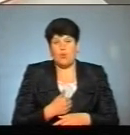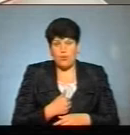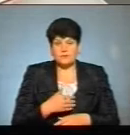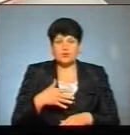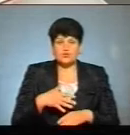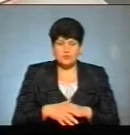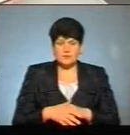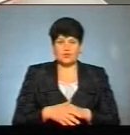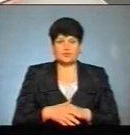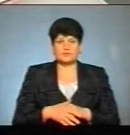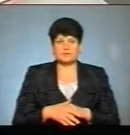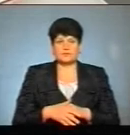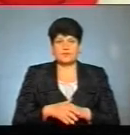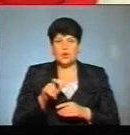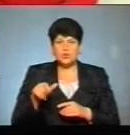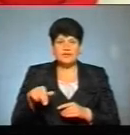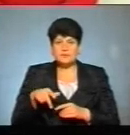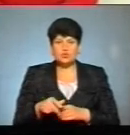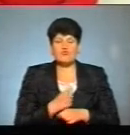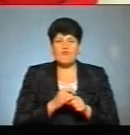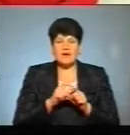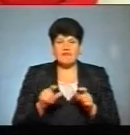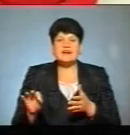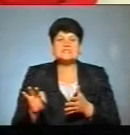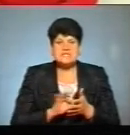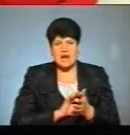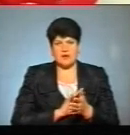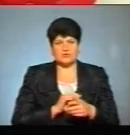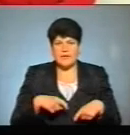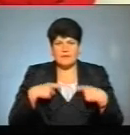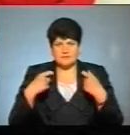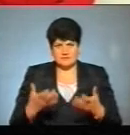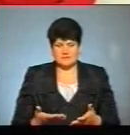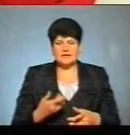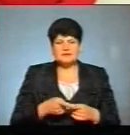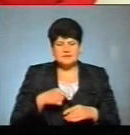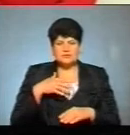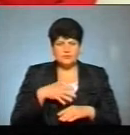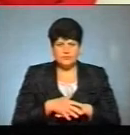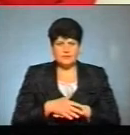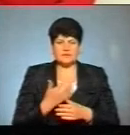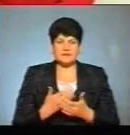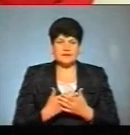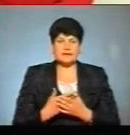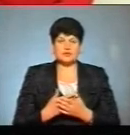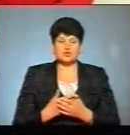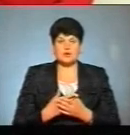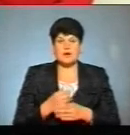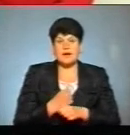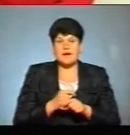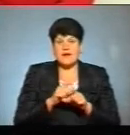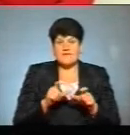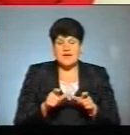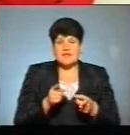не підуть в кафе зразу ж. Це просто неможливо. А ще коли ця кав'ярня реально повноцінно зможе